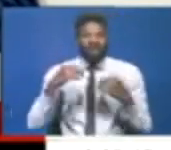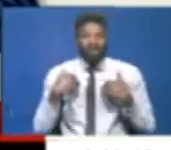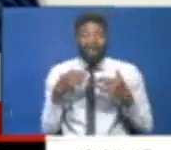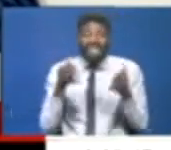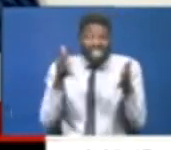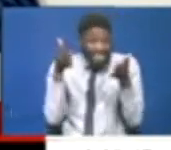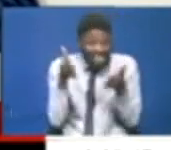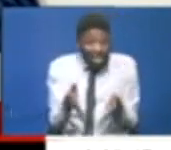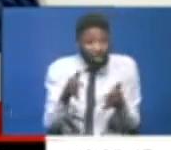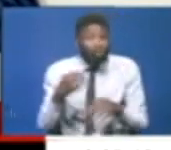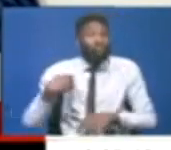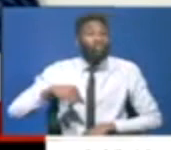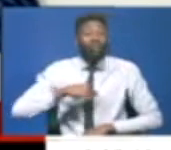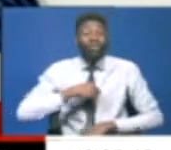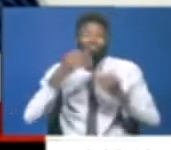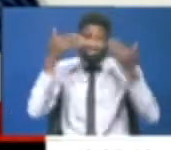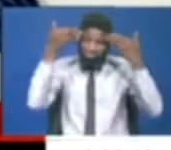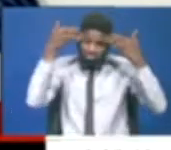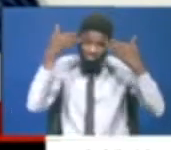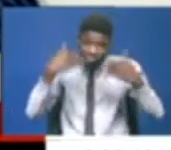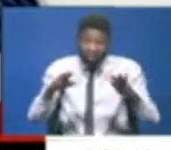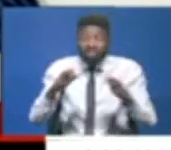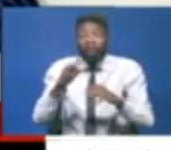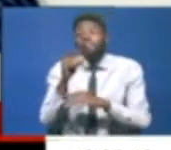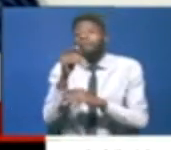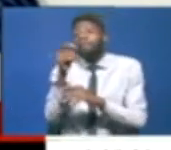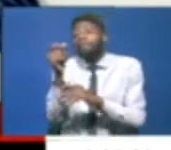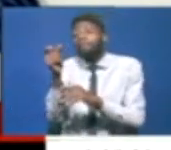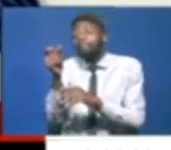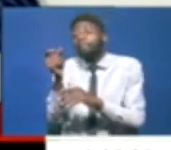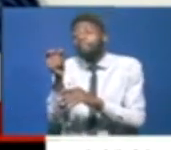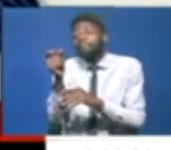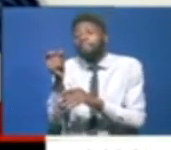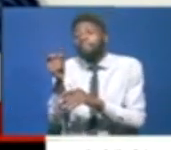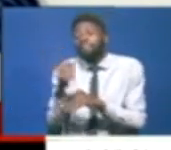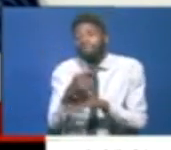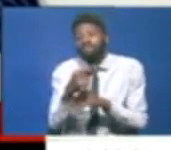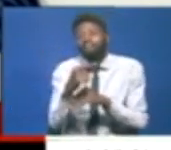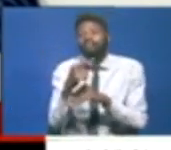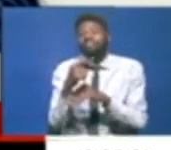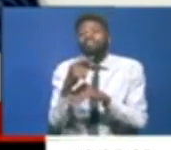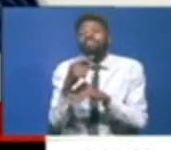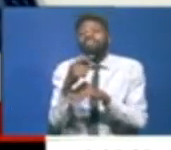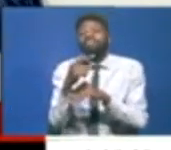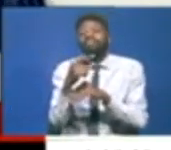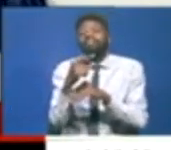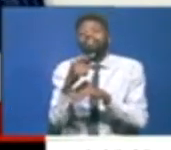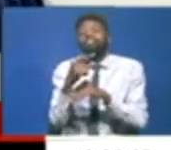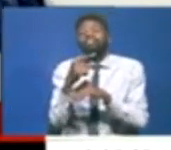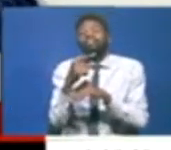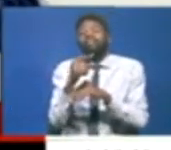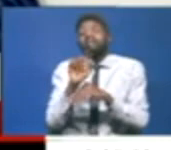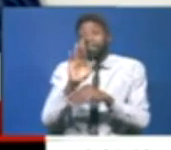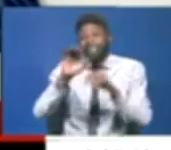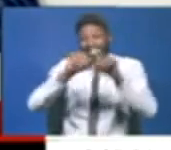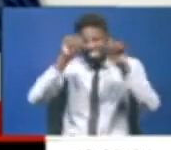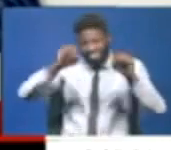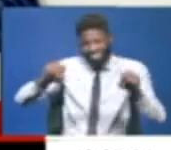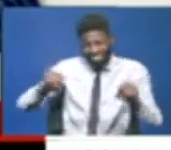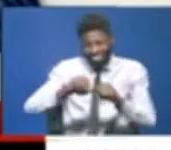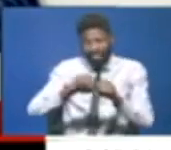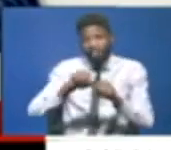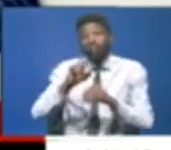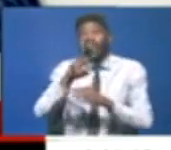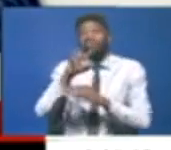hatujui server za mwezi wa 2017 zinafanana vipi, manake hata kufikia sasa wa Faransa